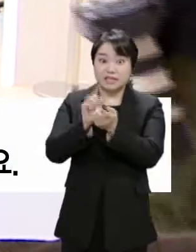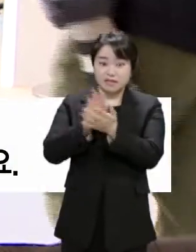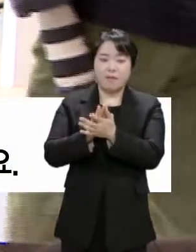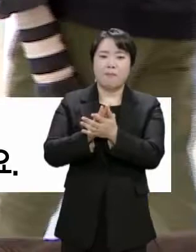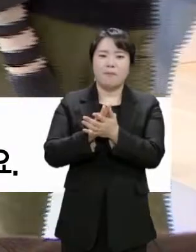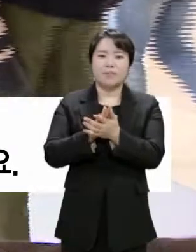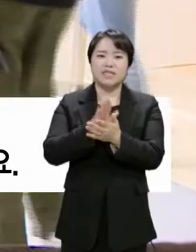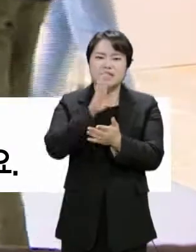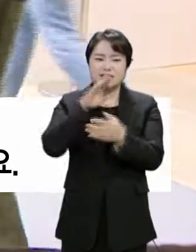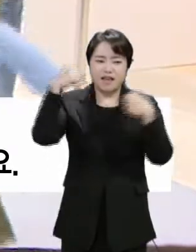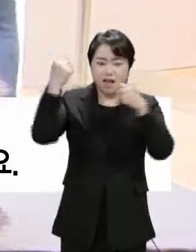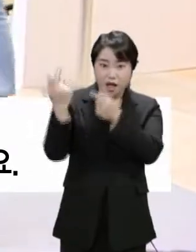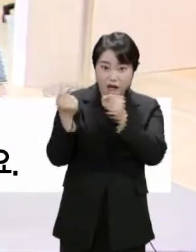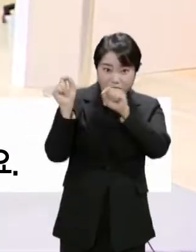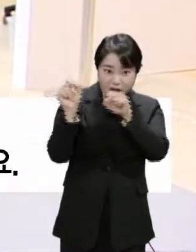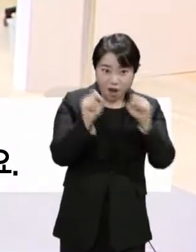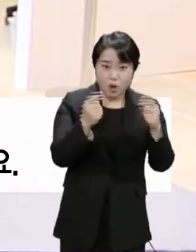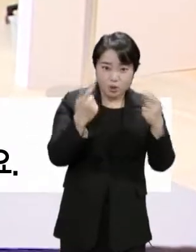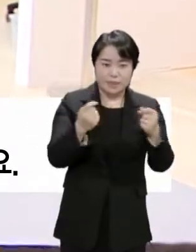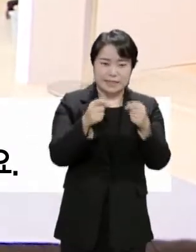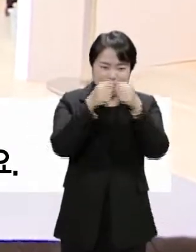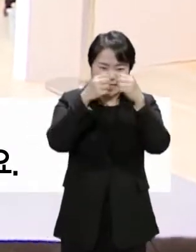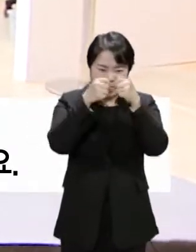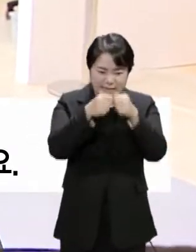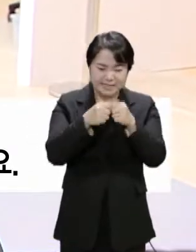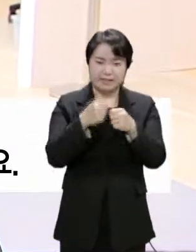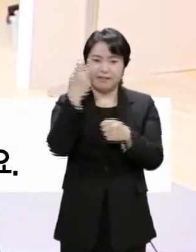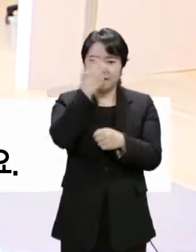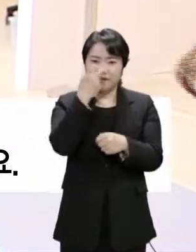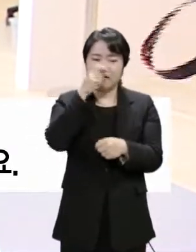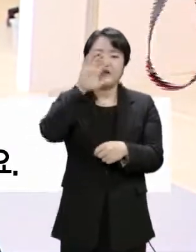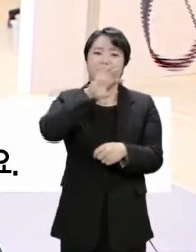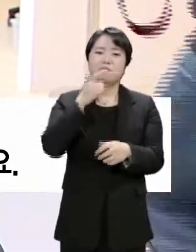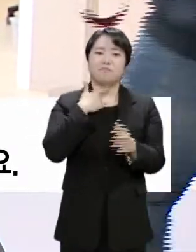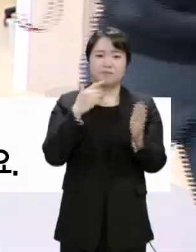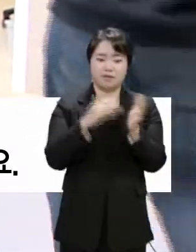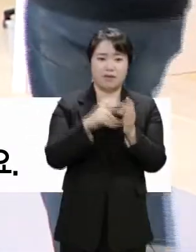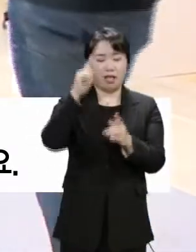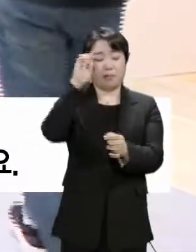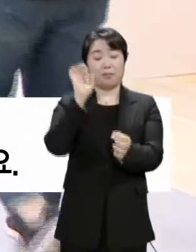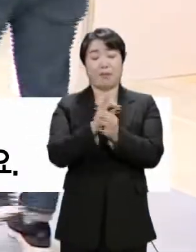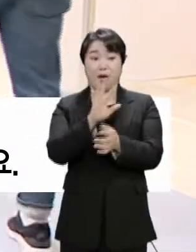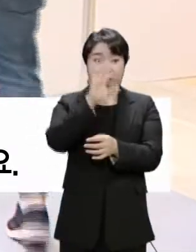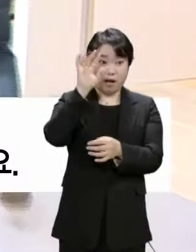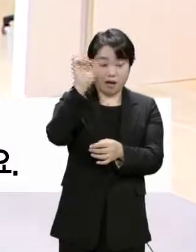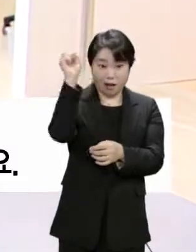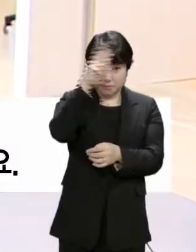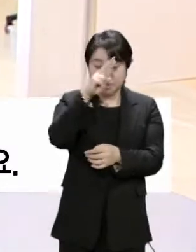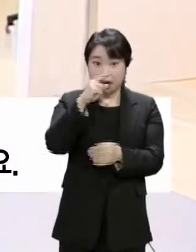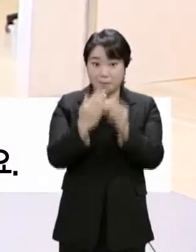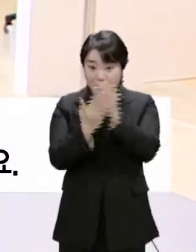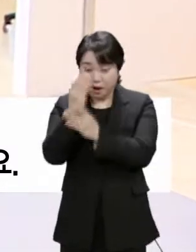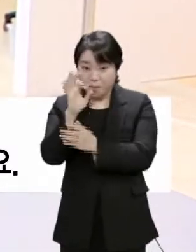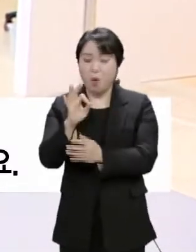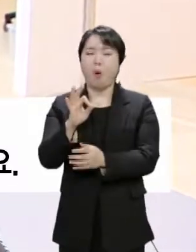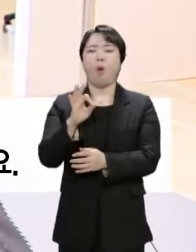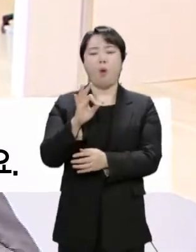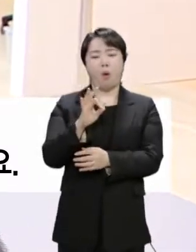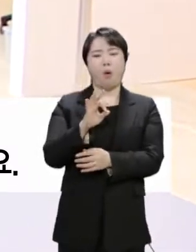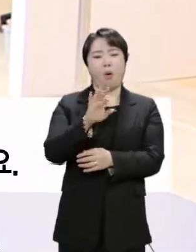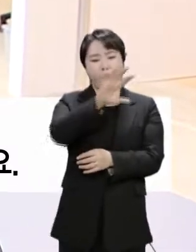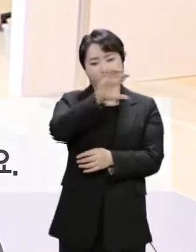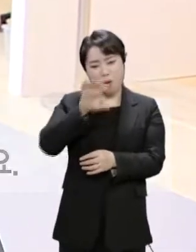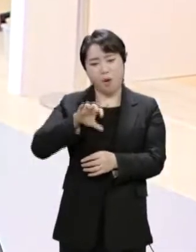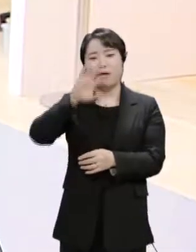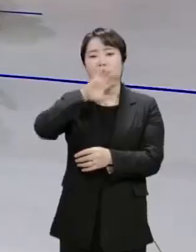보니까 이제 디테일한 부분까지 이렇게 볼 수 있어서 좋고 이제 저희가 생각하지 못했던 부분들이 있더라고요. 그래서 그런 분들이 참고 사항이 많이 될